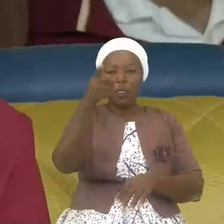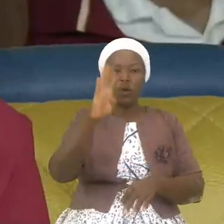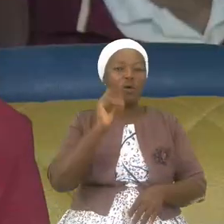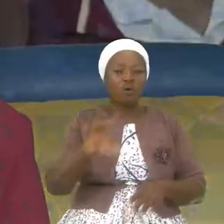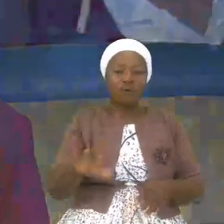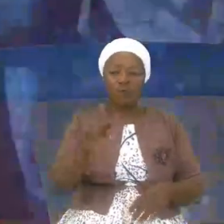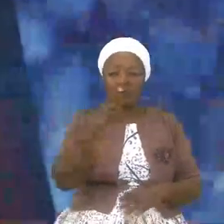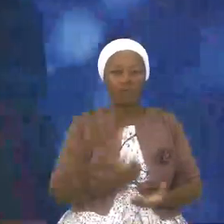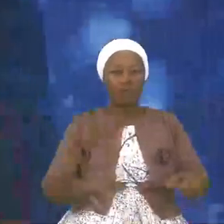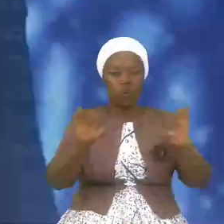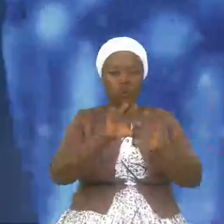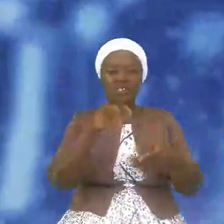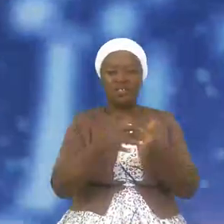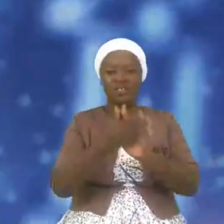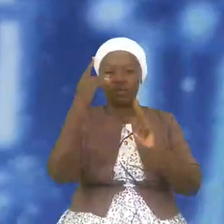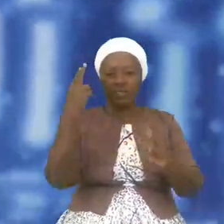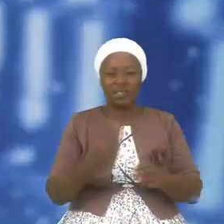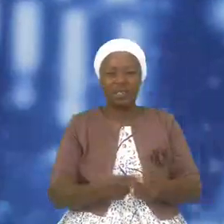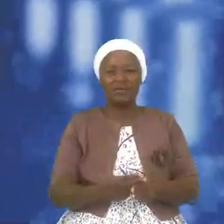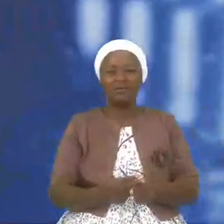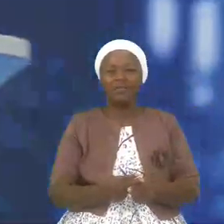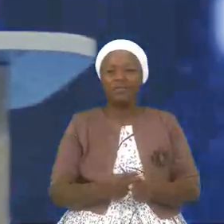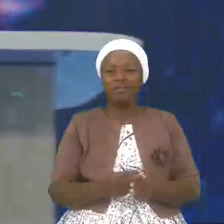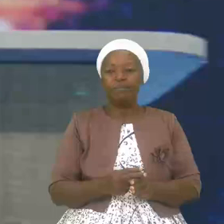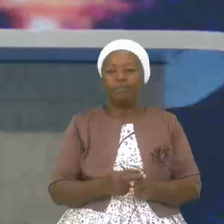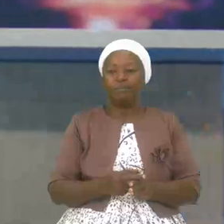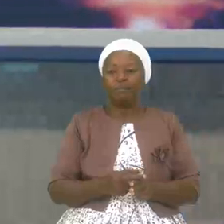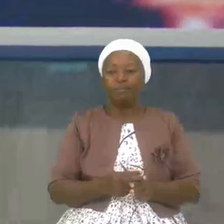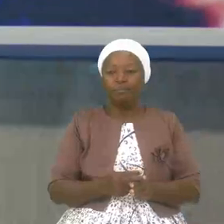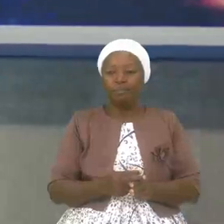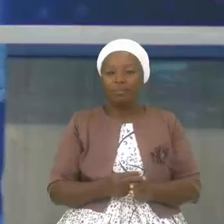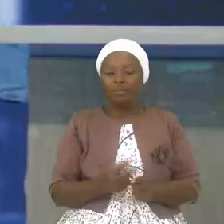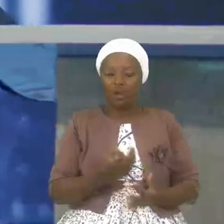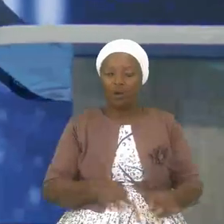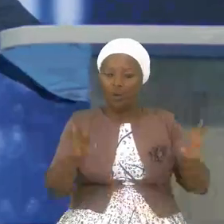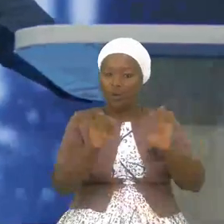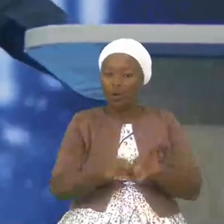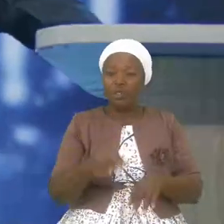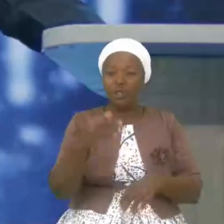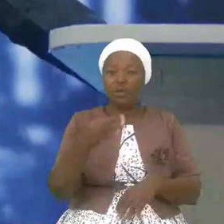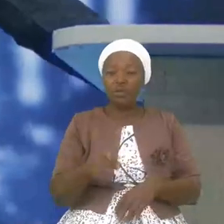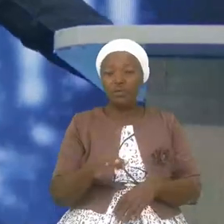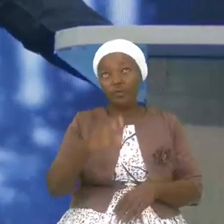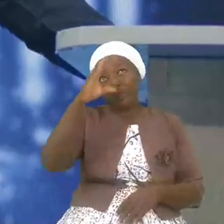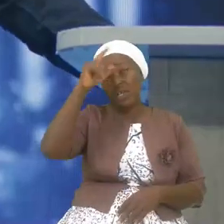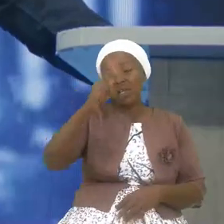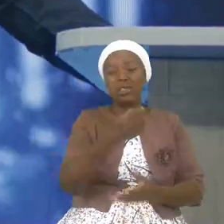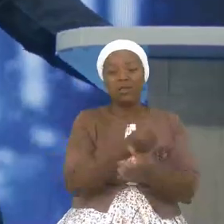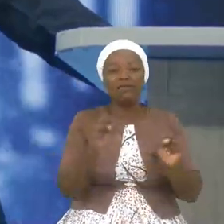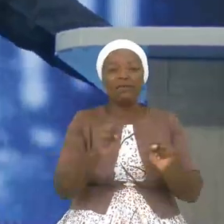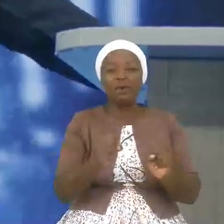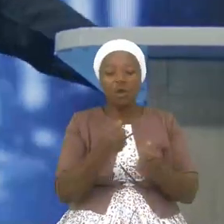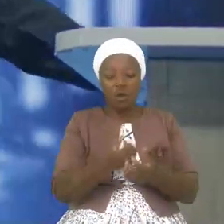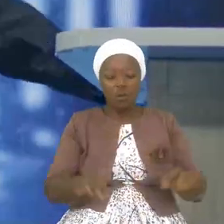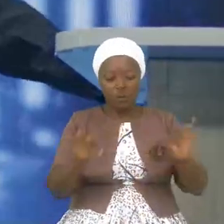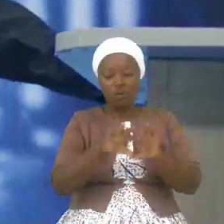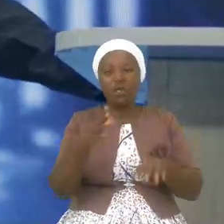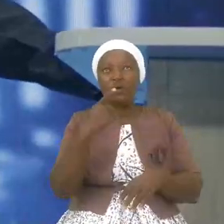digne. J'ai dit, il va te trouver digne. Digne de son salut. Digne de sa